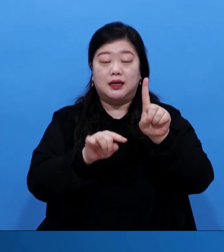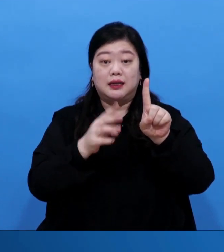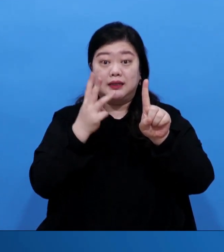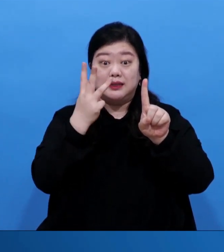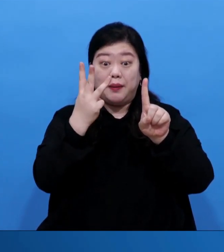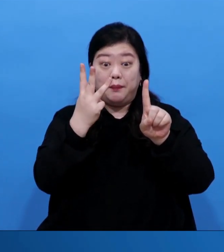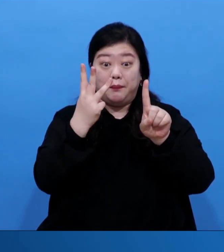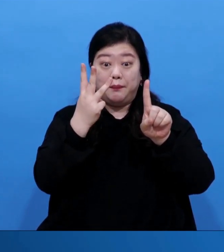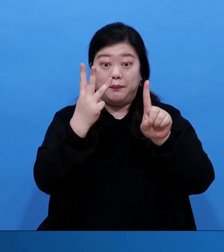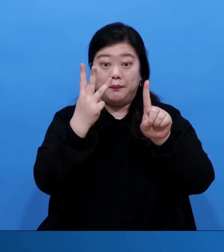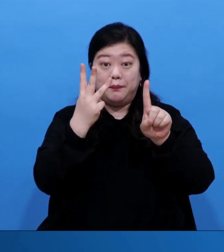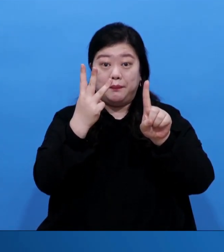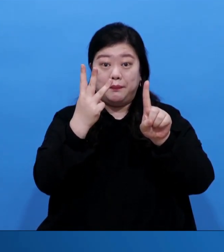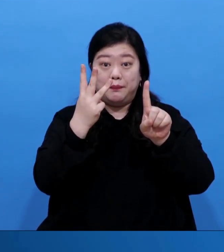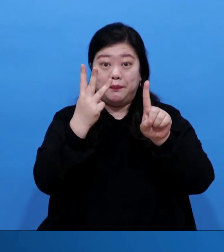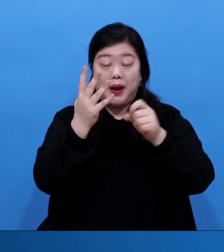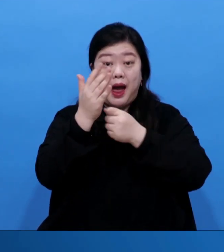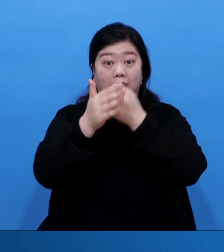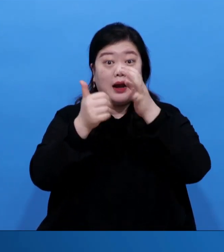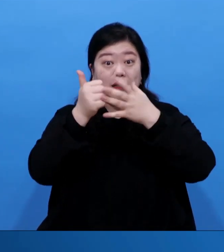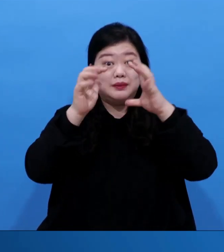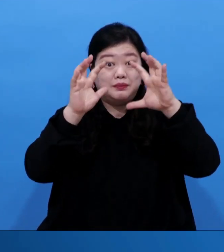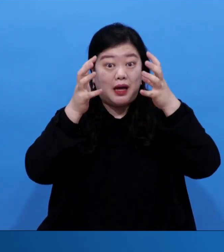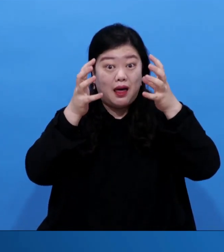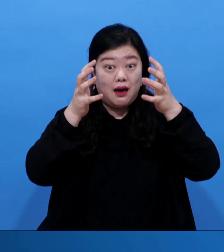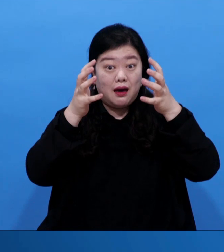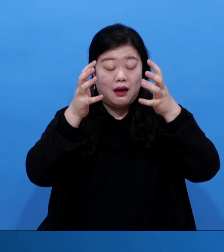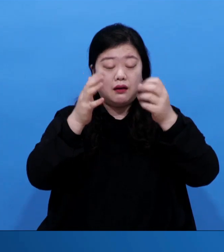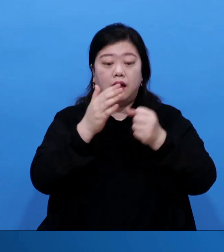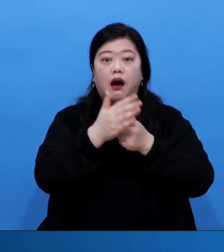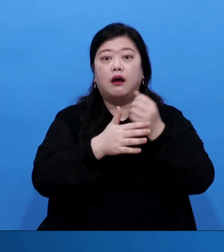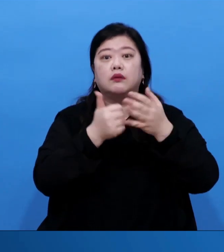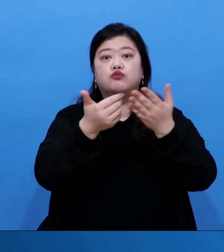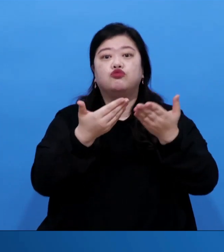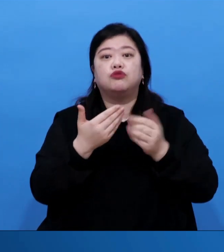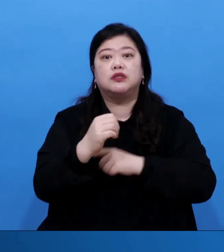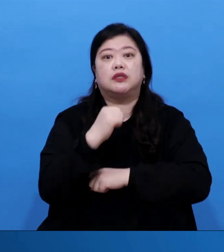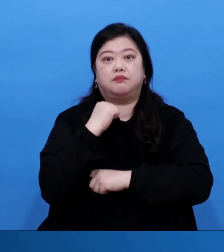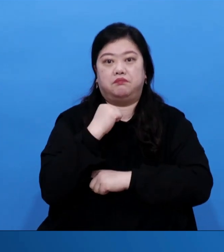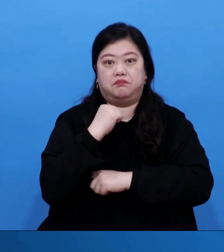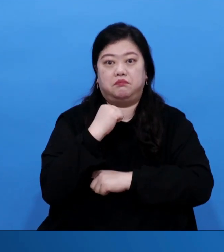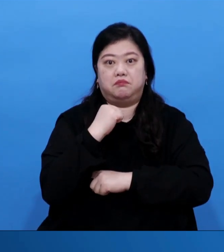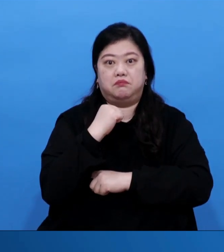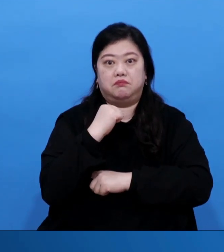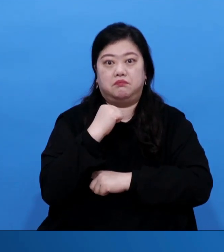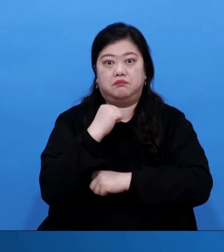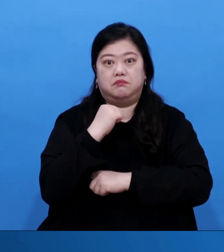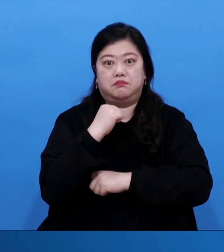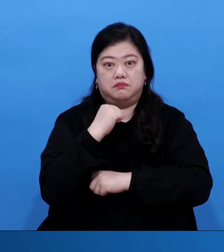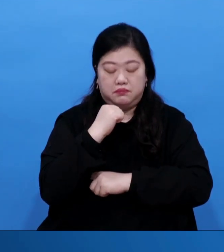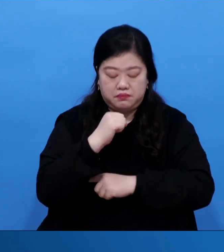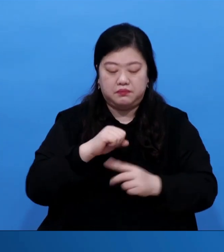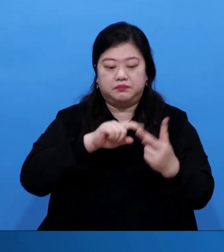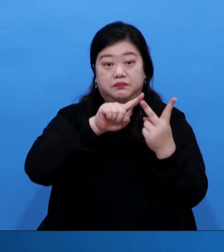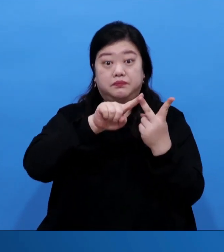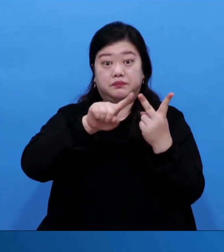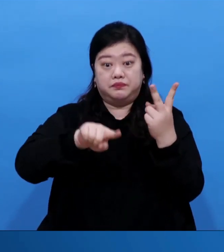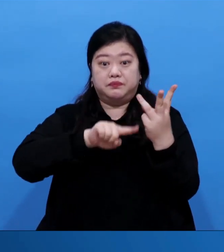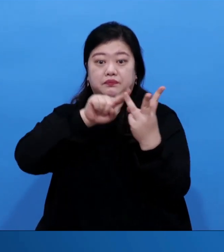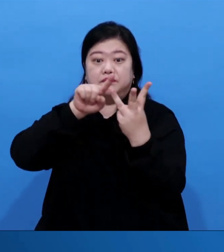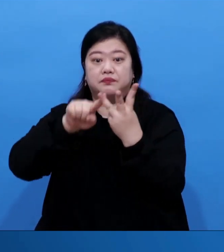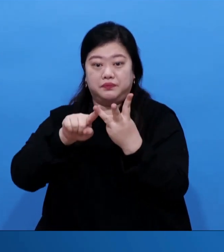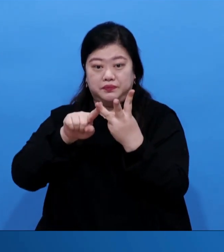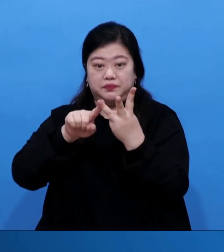3절이 이 부분입니다. And Acts 1:3 is the middle part. 그리고 실제로 이제 여러분에게 임하게